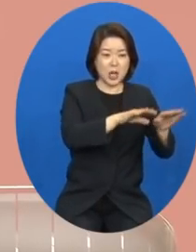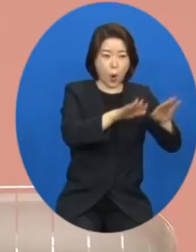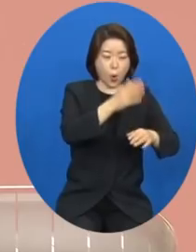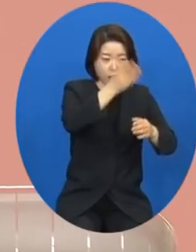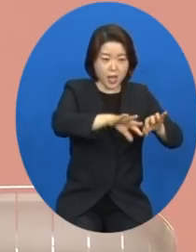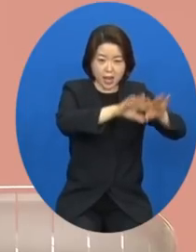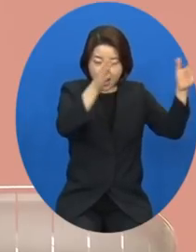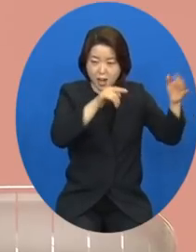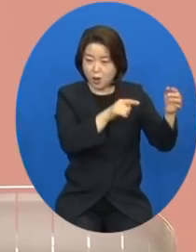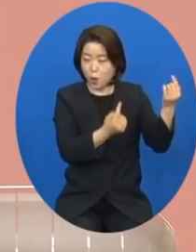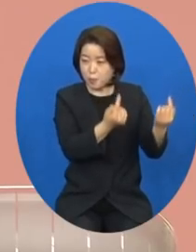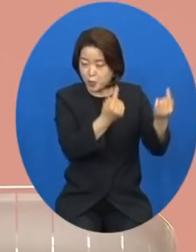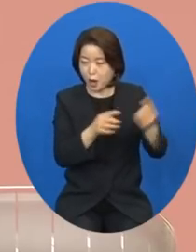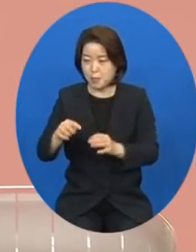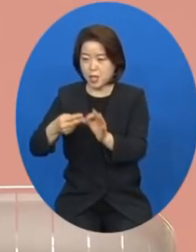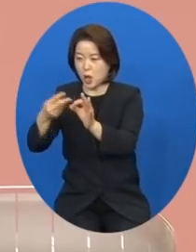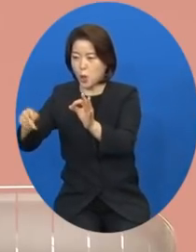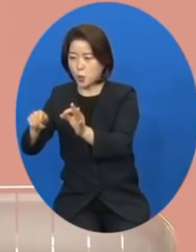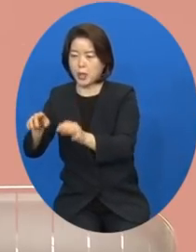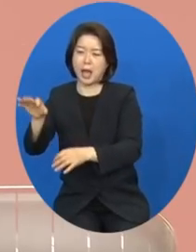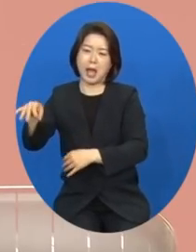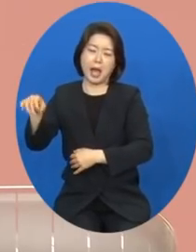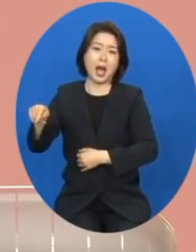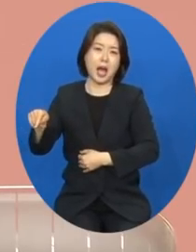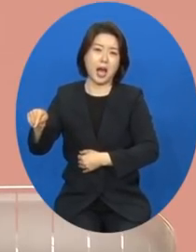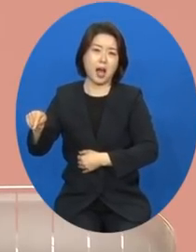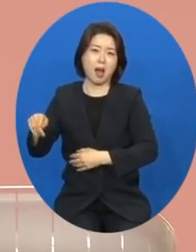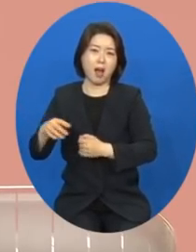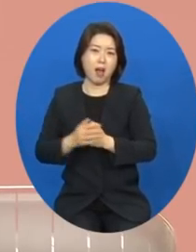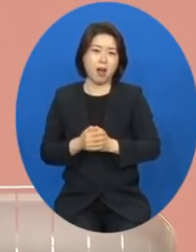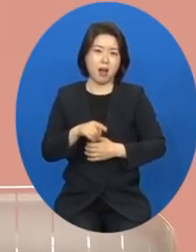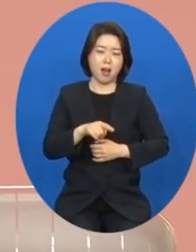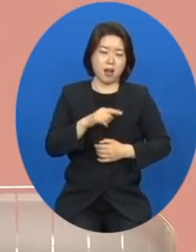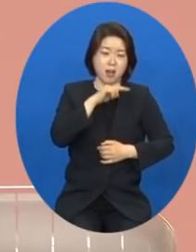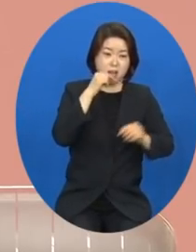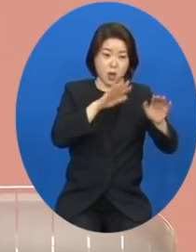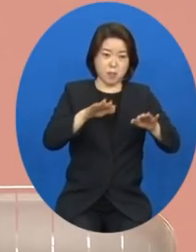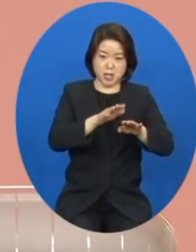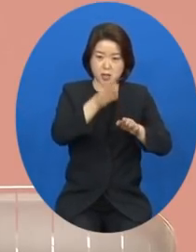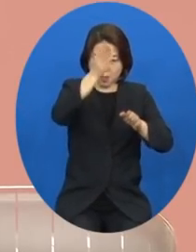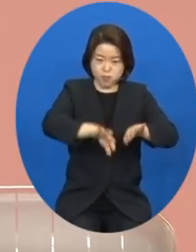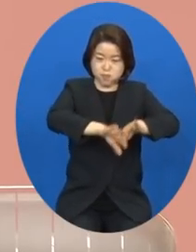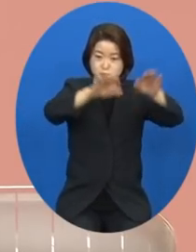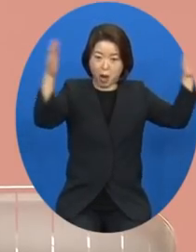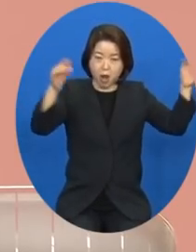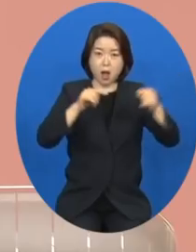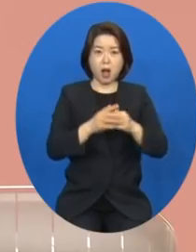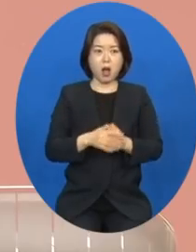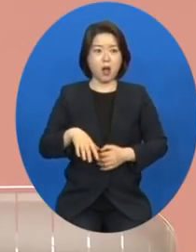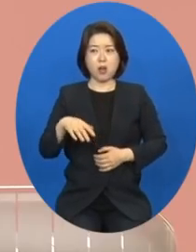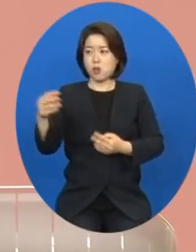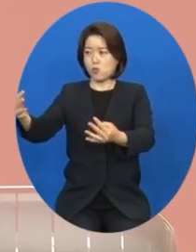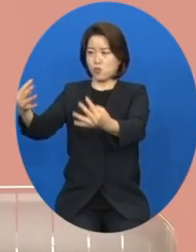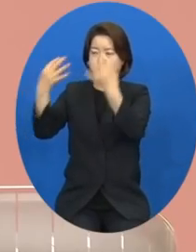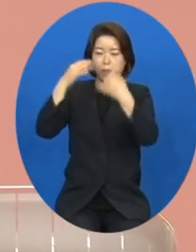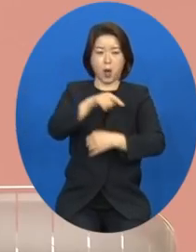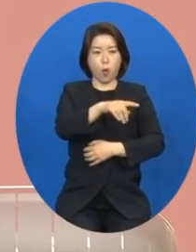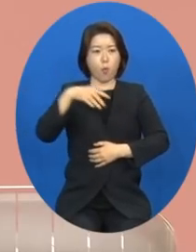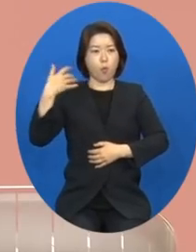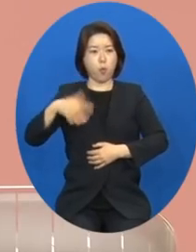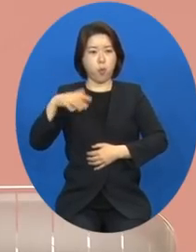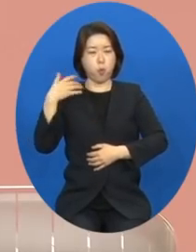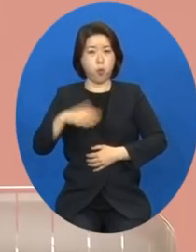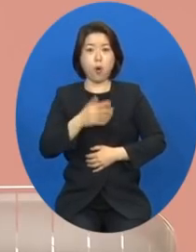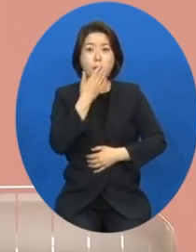홍 에는 정말 죽은 자가 자라나고 뭐 이런 대단한 역사 줘 바다가 갈라지고 누가봐도 와 할만한 이야기해요